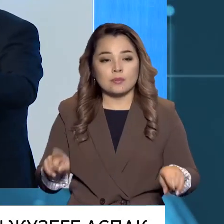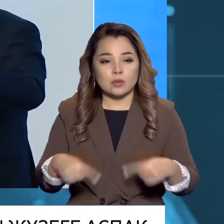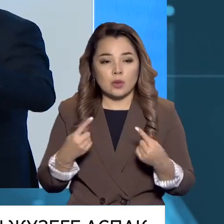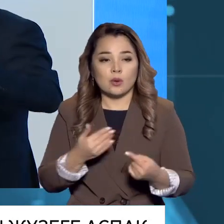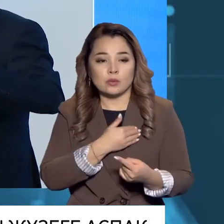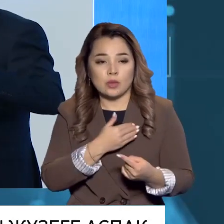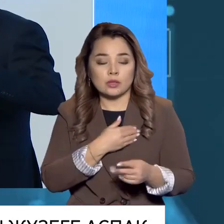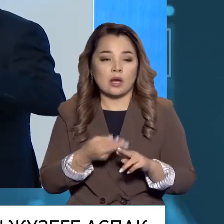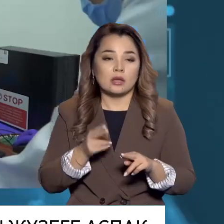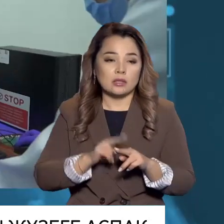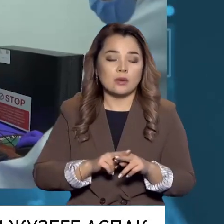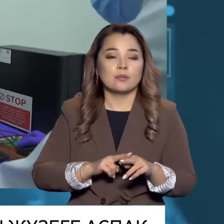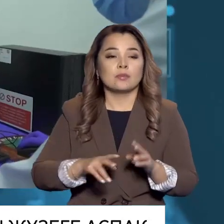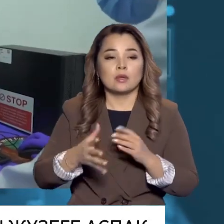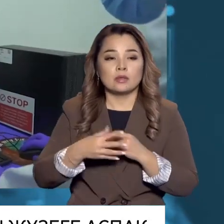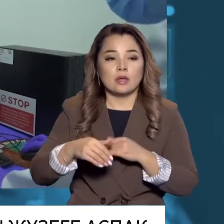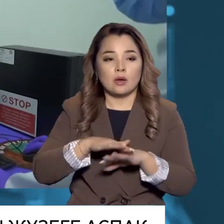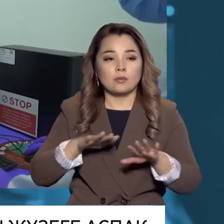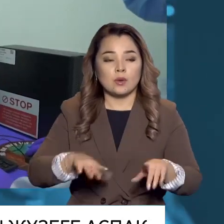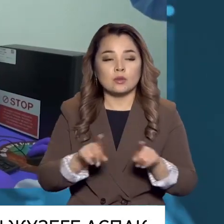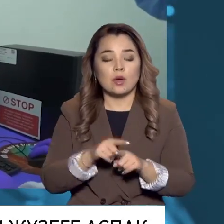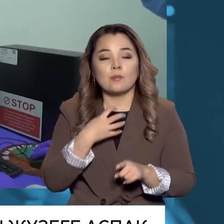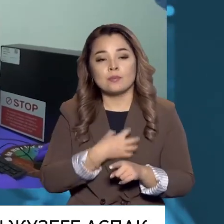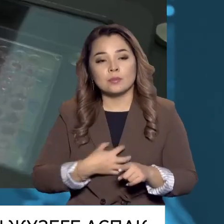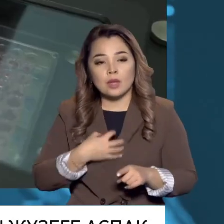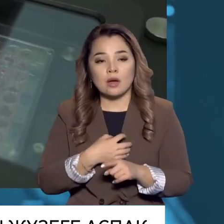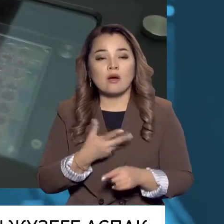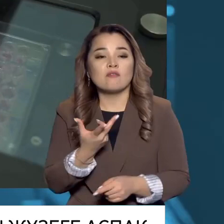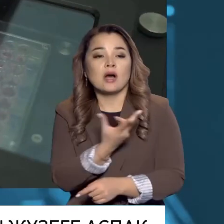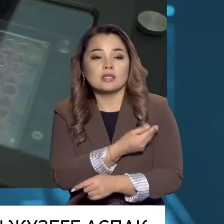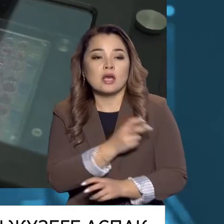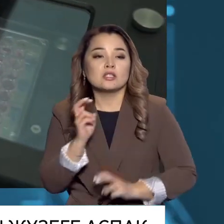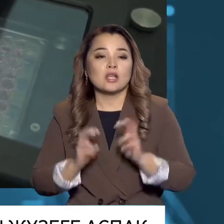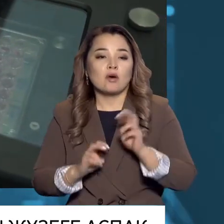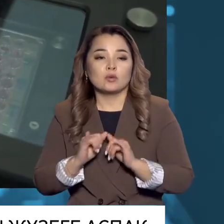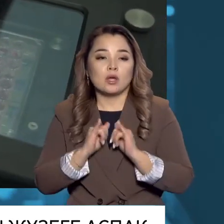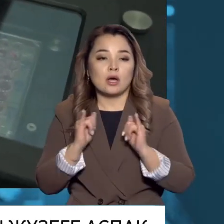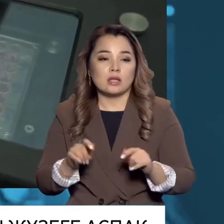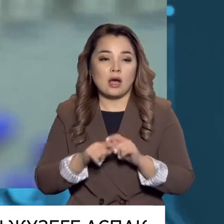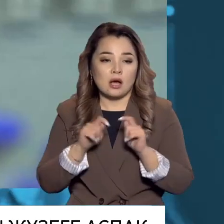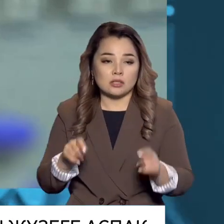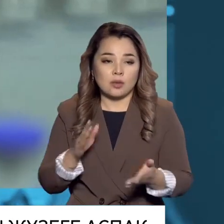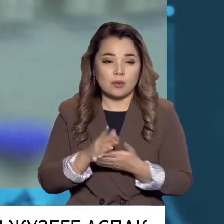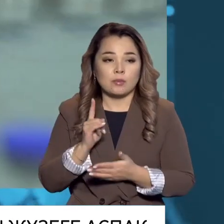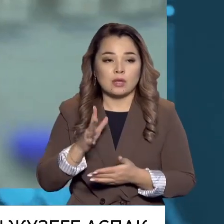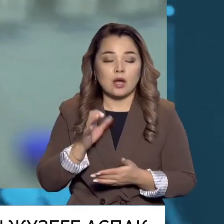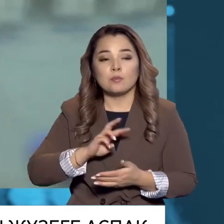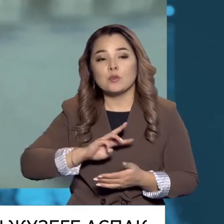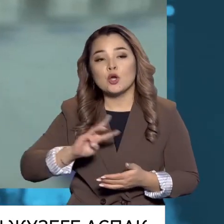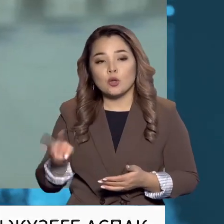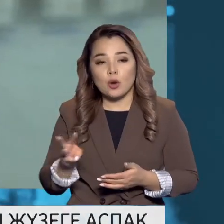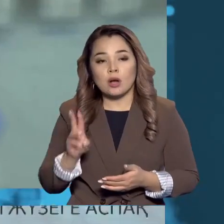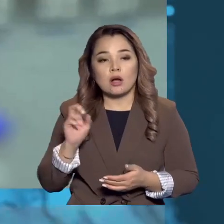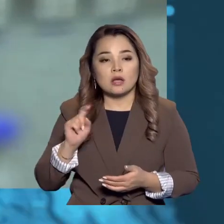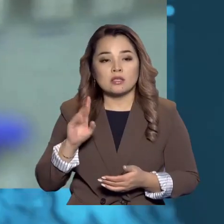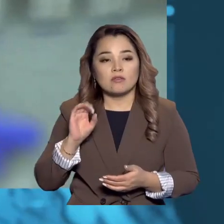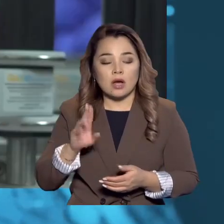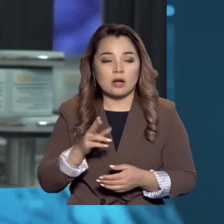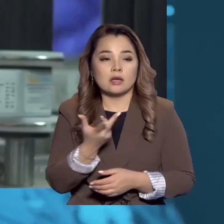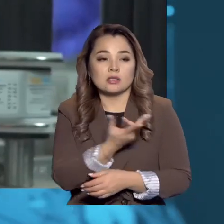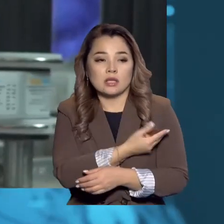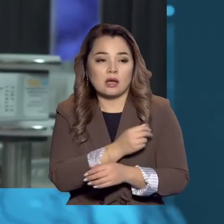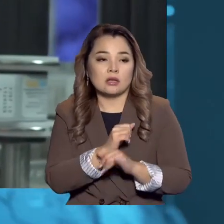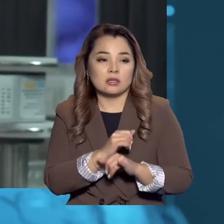ғана өңірде тұтас еліміз үшін аса маңызды вакцина зауыты ашылды. Қазірдің өзінде 1,5 миллион қазба екпесі